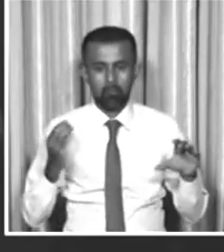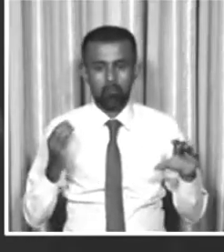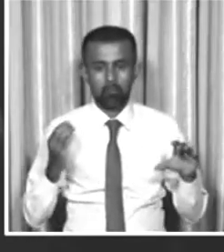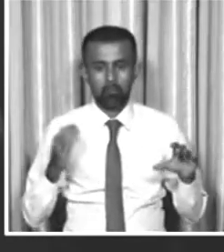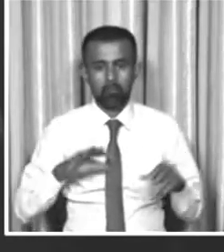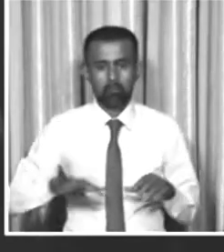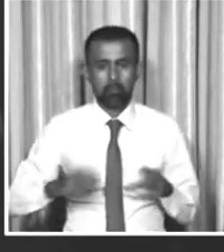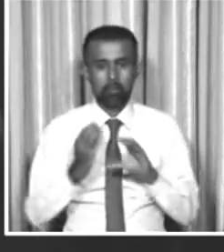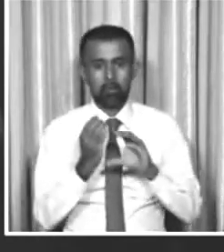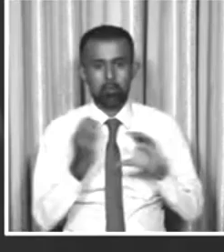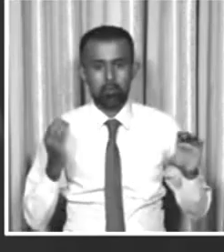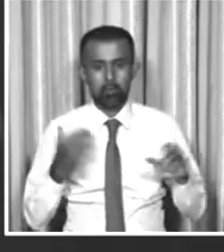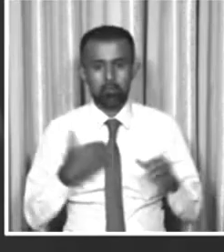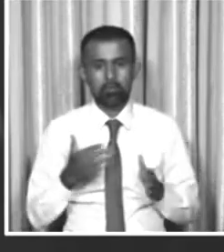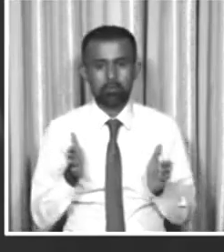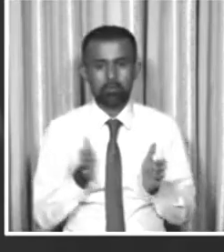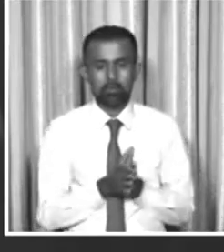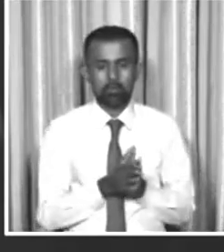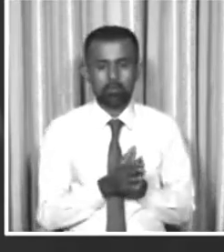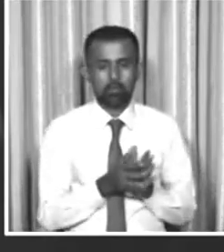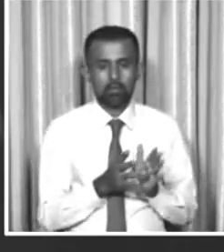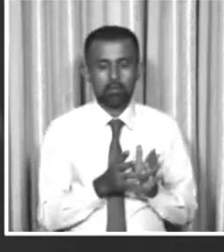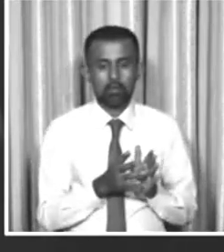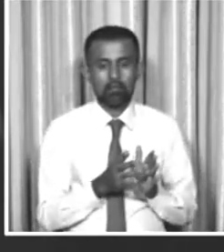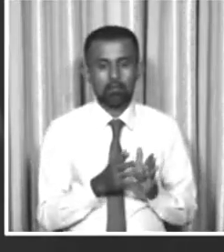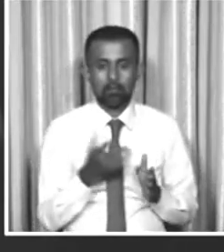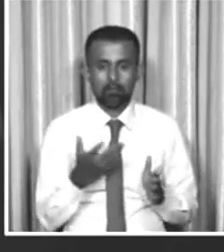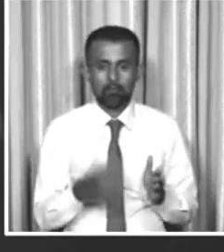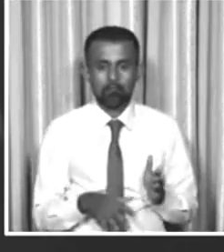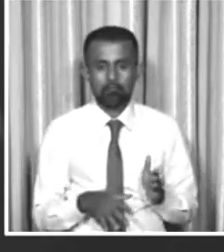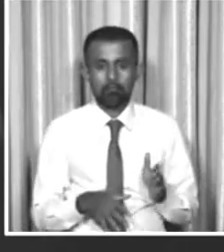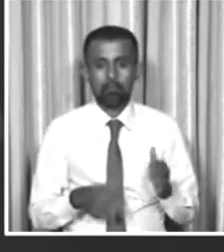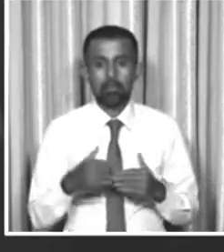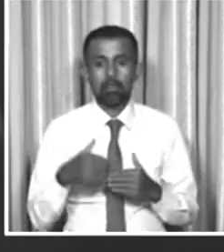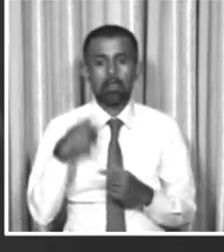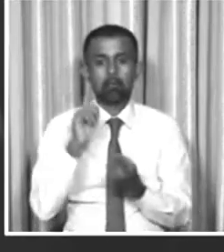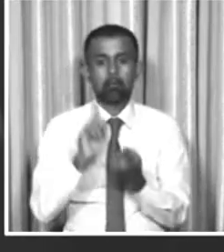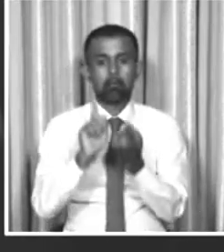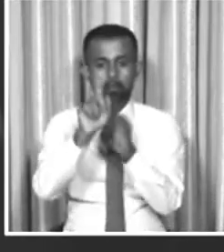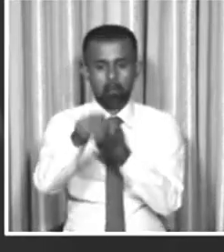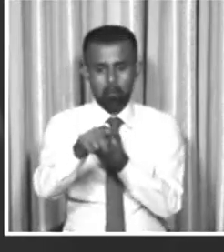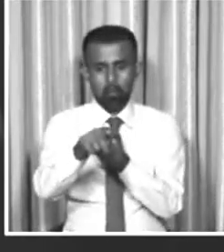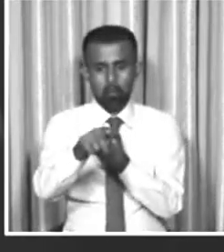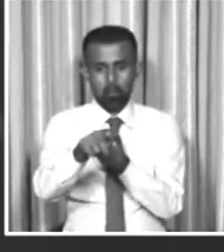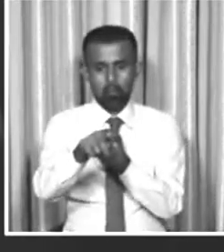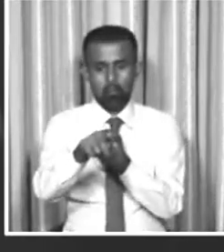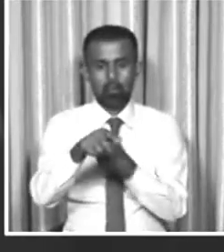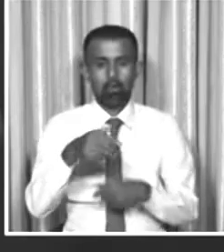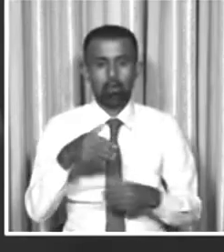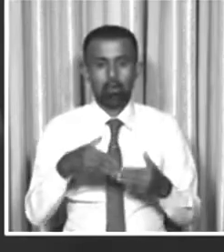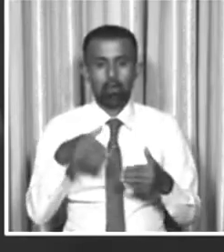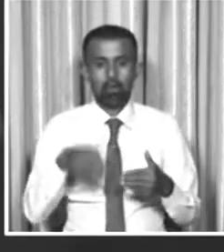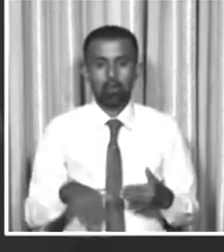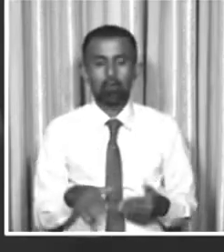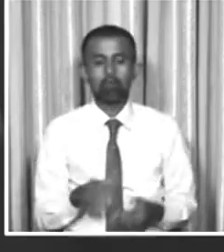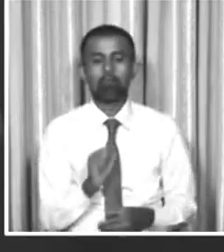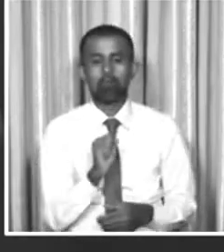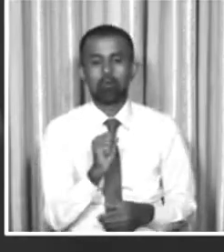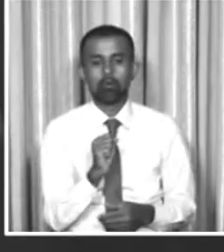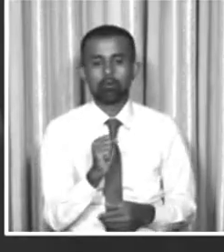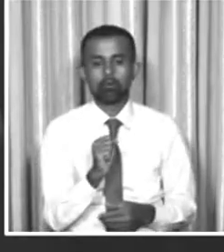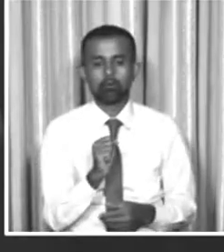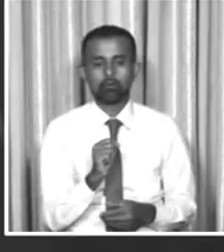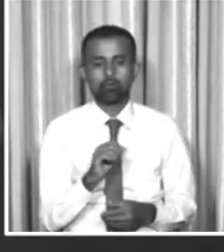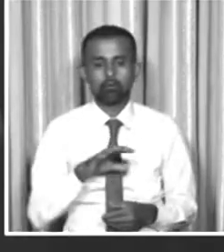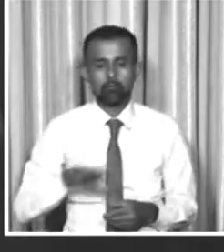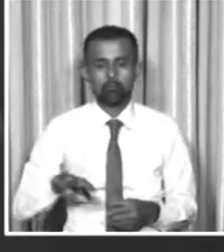ගලි බවුසරේ අපිත් එක්ක ඉඳලා වඩිවේල් සුරේෂ් මන්ත්‍රීතුමා ගියා එහා පැත්තට. දැන් අද බලන්නකෝ දැන් සිද්ධ වෙලා තියෙන දේ.